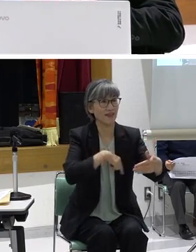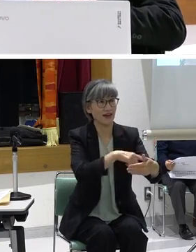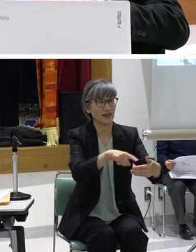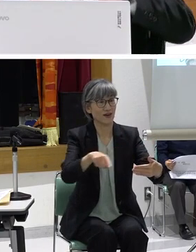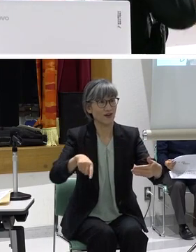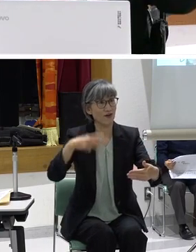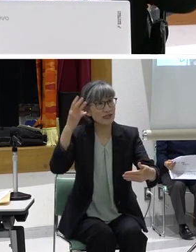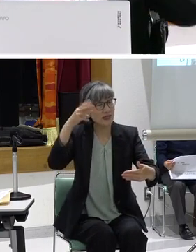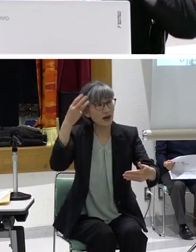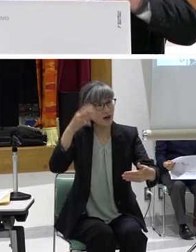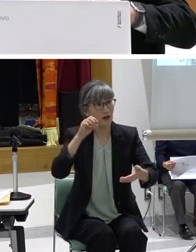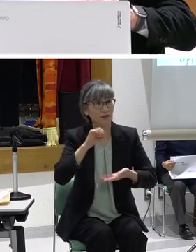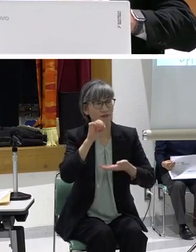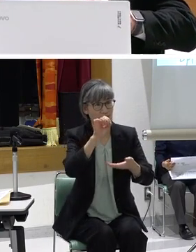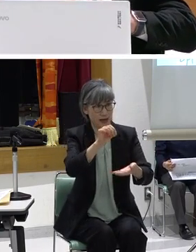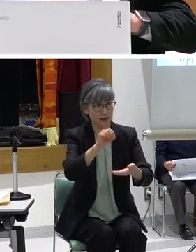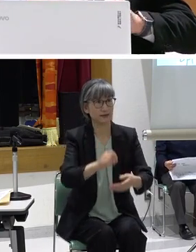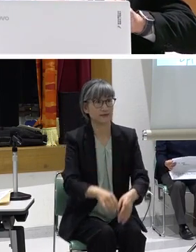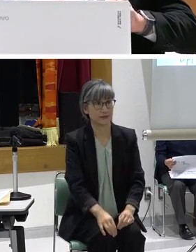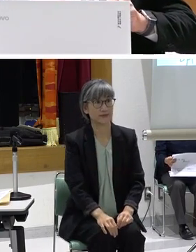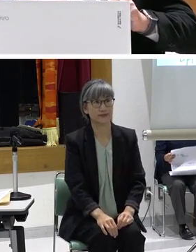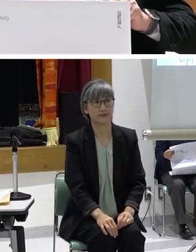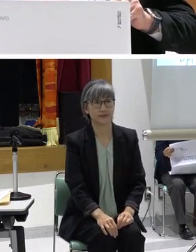考まで紹介をします。